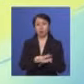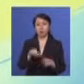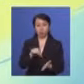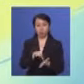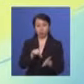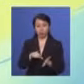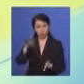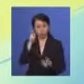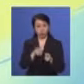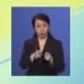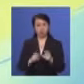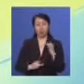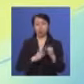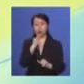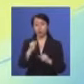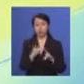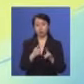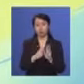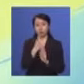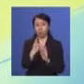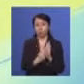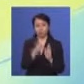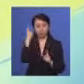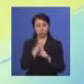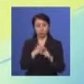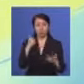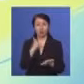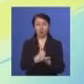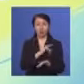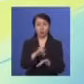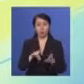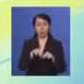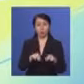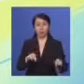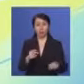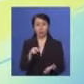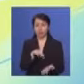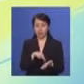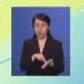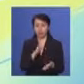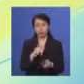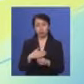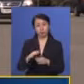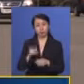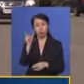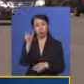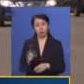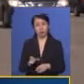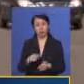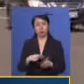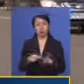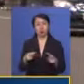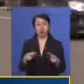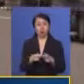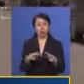представители госорганов обсудили данный вопрос по информации акимата петропавловска тариф будет дифференцированным пассажирам производящим